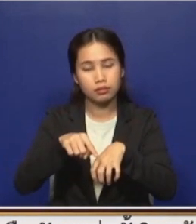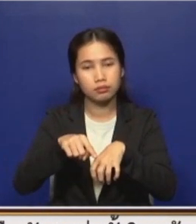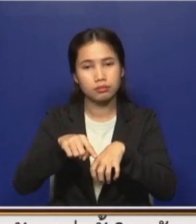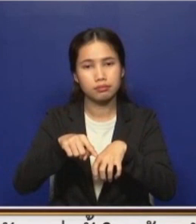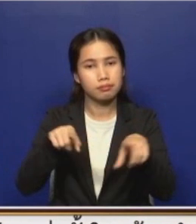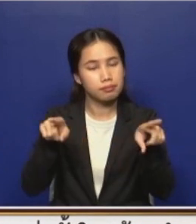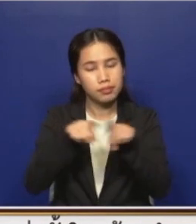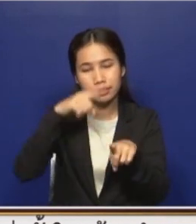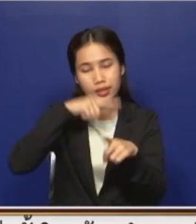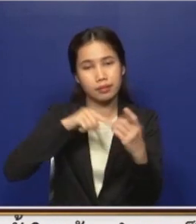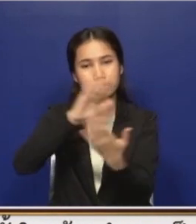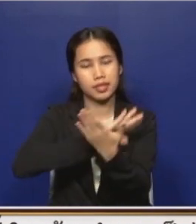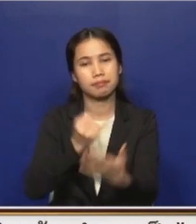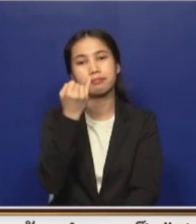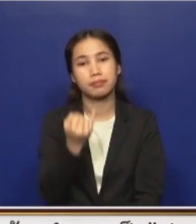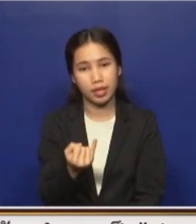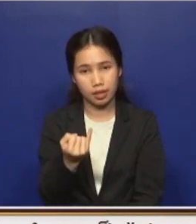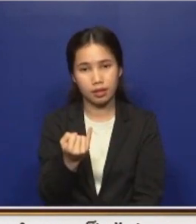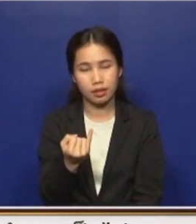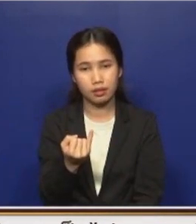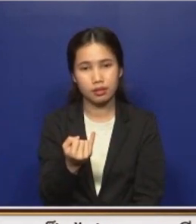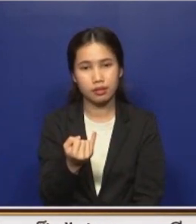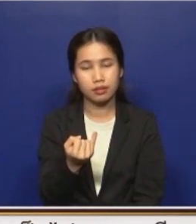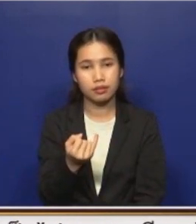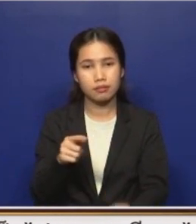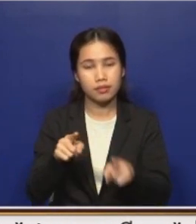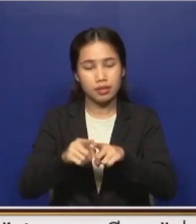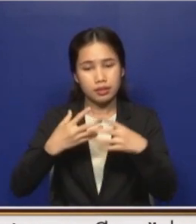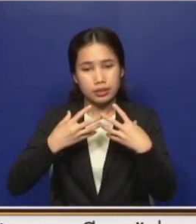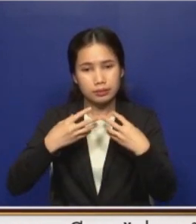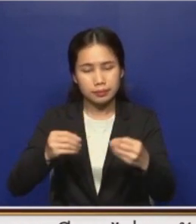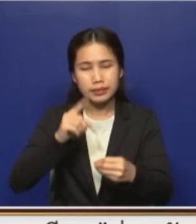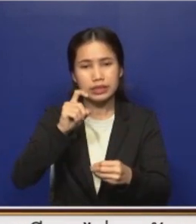ไรให้หนึ่งนาทีฮะท่านไปดูสไลด์แผ่นต่อไปครับ